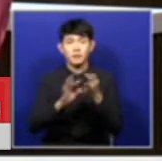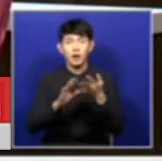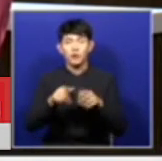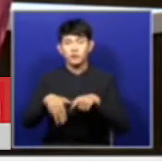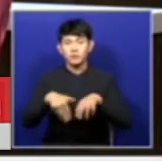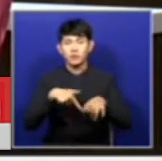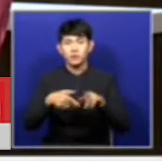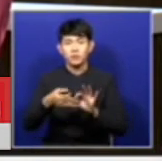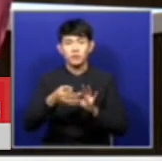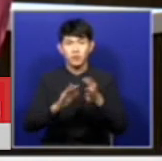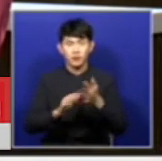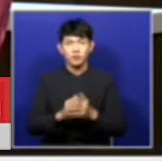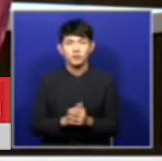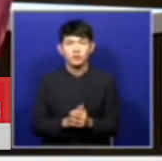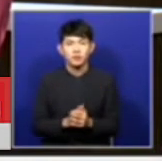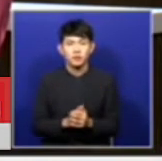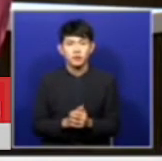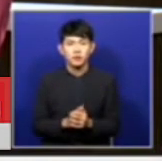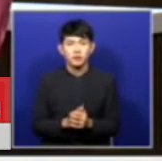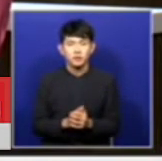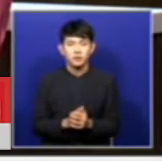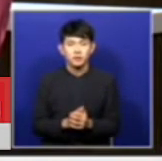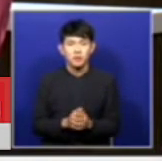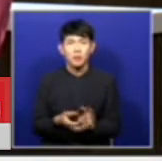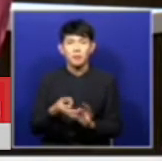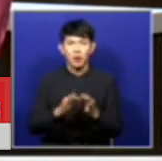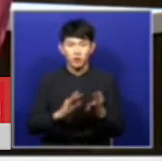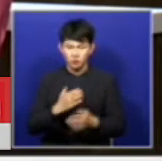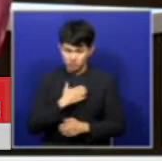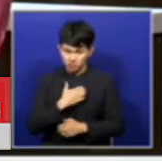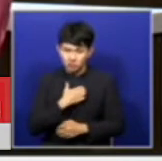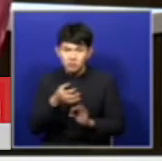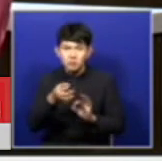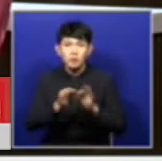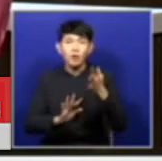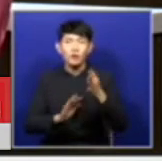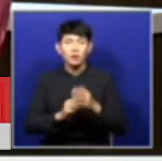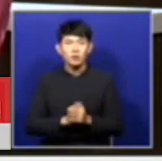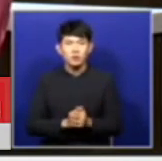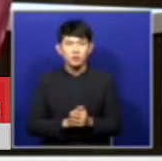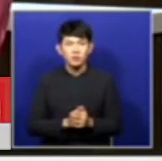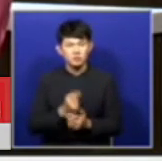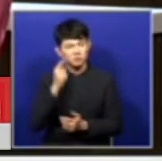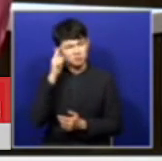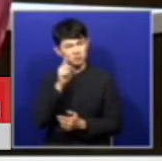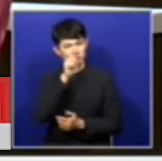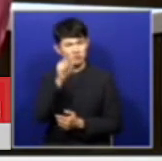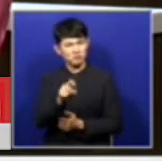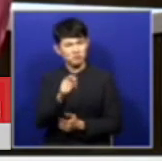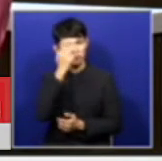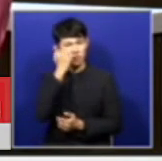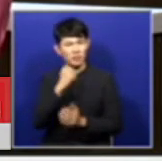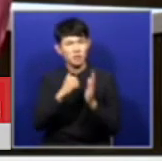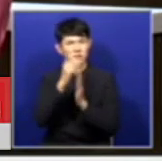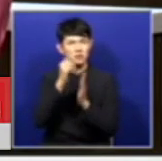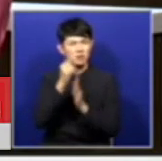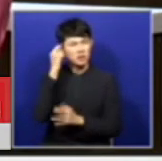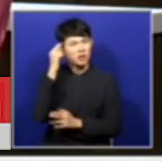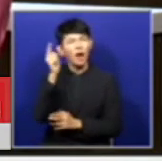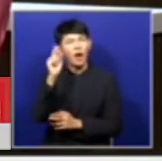นอันนี้เขาเรียกเผาโดยเจตนาหลายคนบอกว่าเฮ้ยทำไมคนทางเหนือนี่คิดยัง